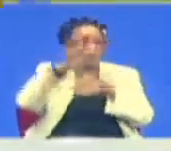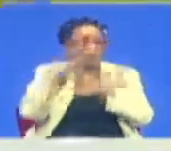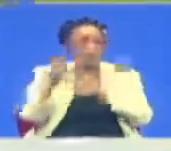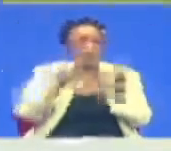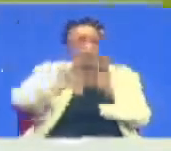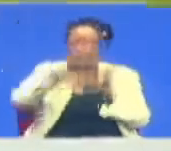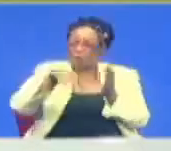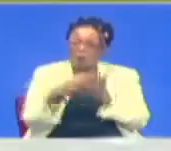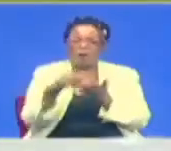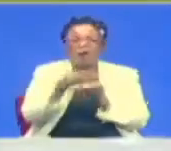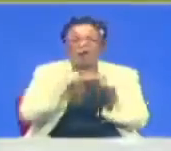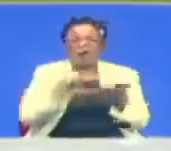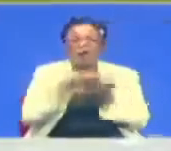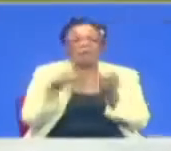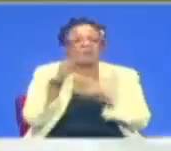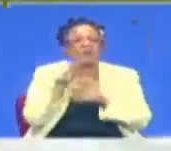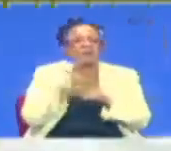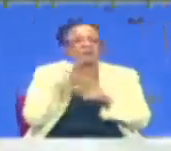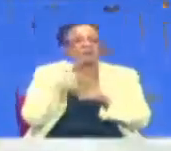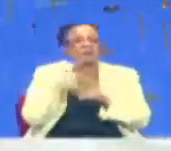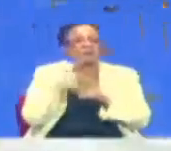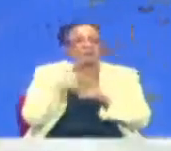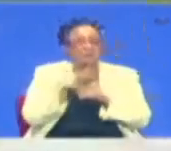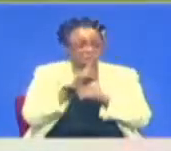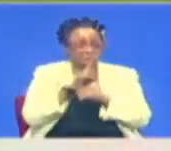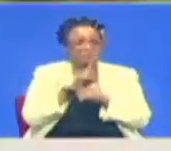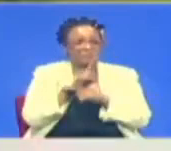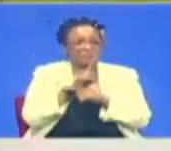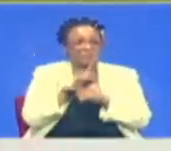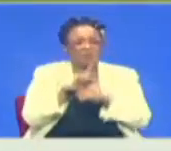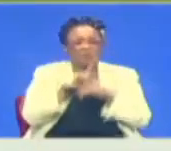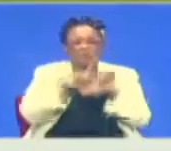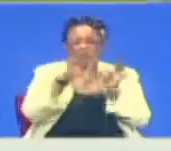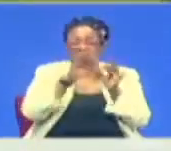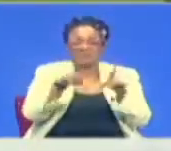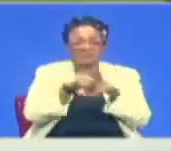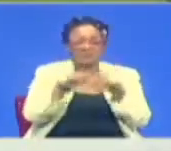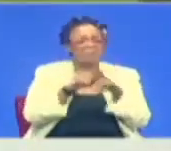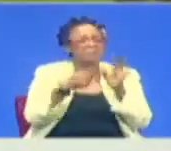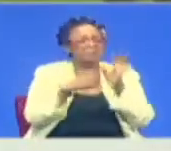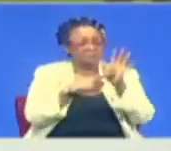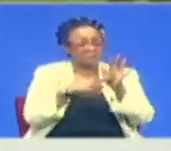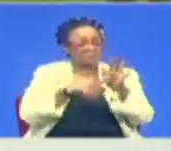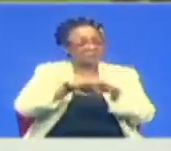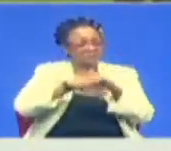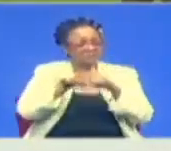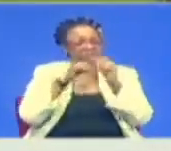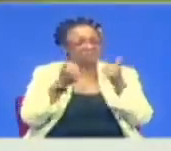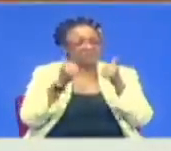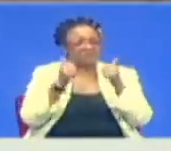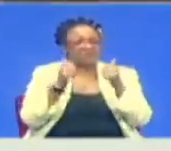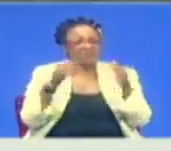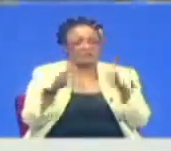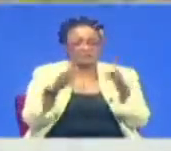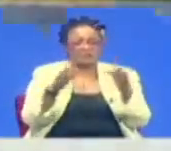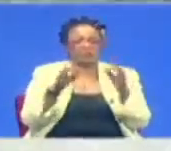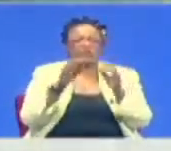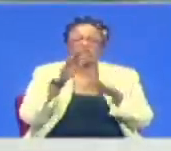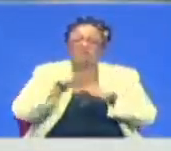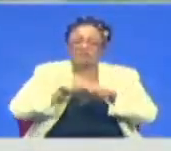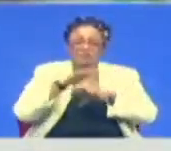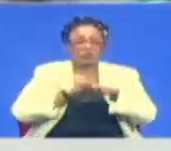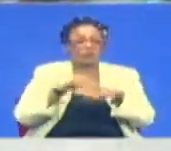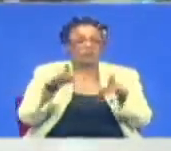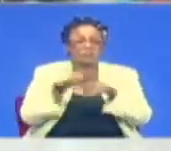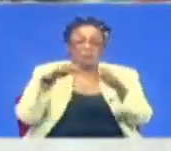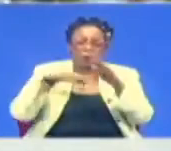wenye nimetumia. Na kwa kweli imekuwa ni mechi nzito. Shabana nao pia wameonyesha mchezo mzuri kabisa, timu nzuri kabisa. Kapata lile goli lao na imekuwa